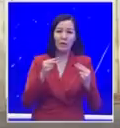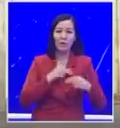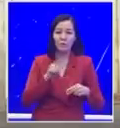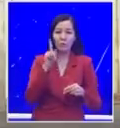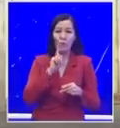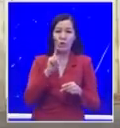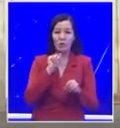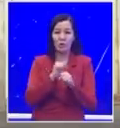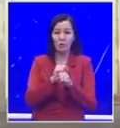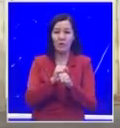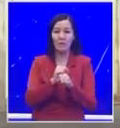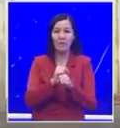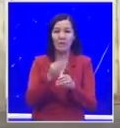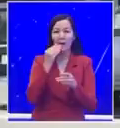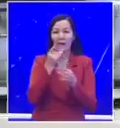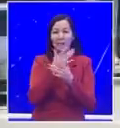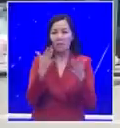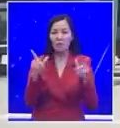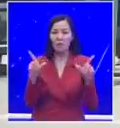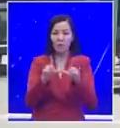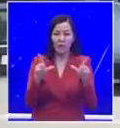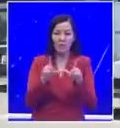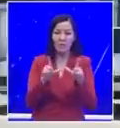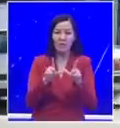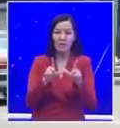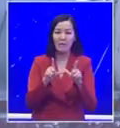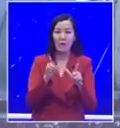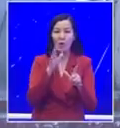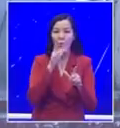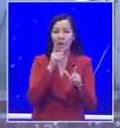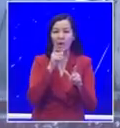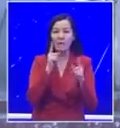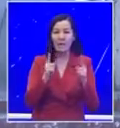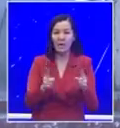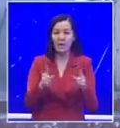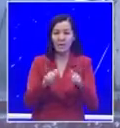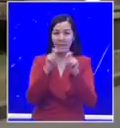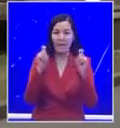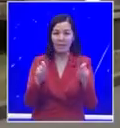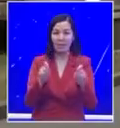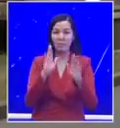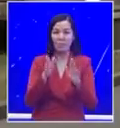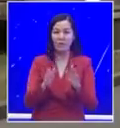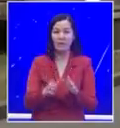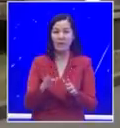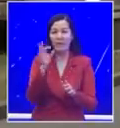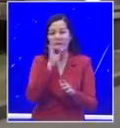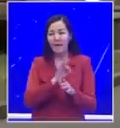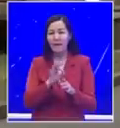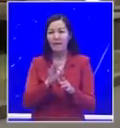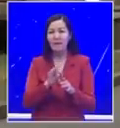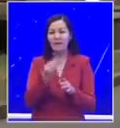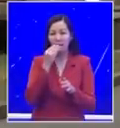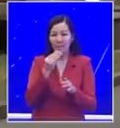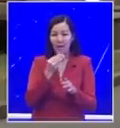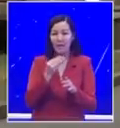уақытша тоқтатады. Ал азық-түлік дүкендері сынды нысандар арнайы уақыт аралығында ашық болады. Дәрі-дәрмек,